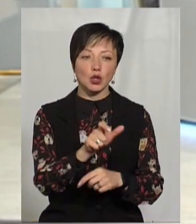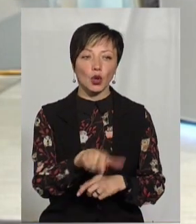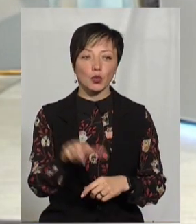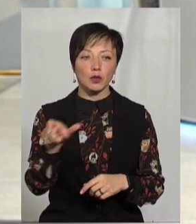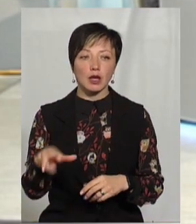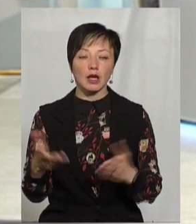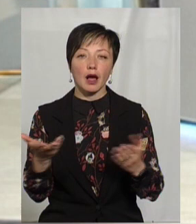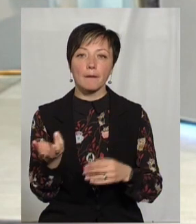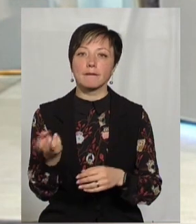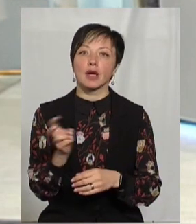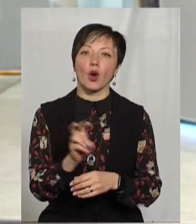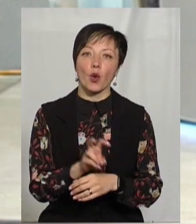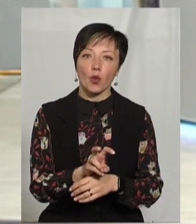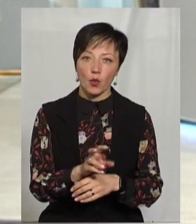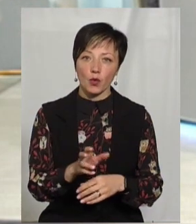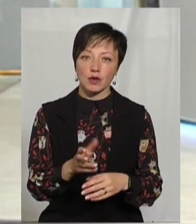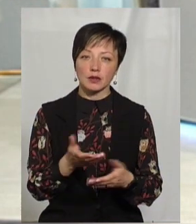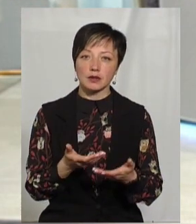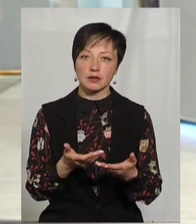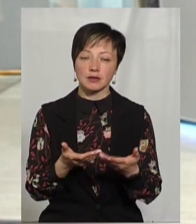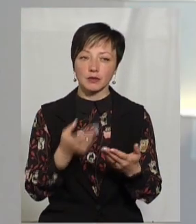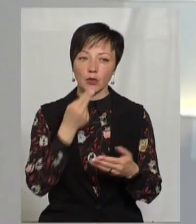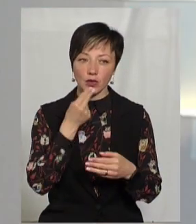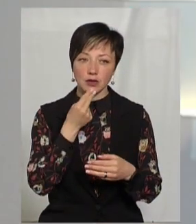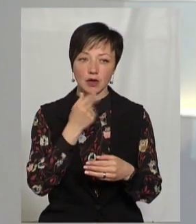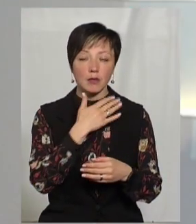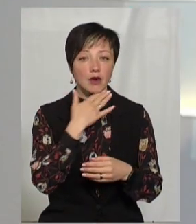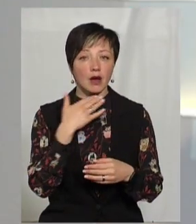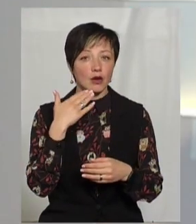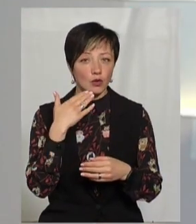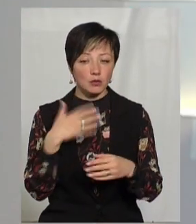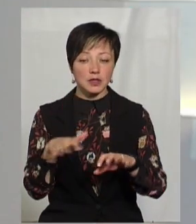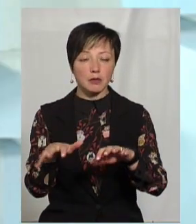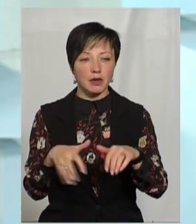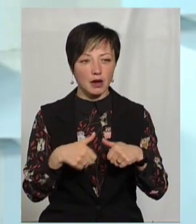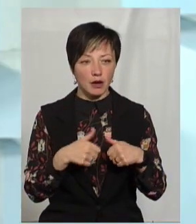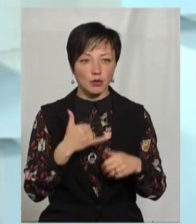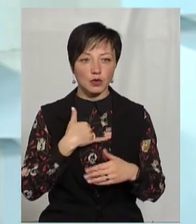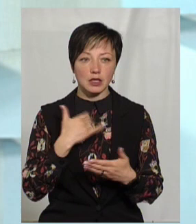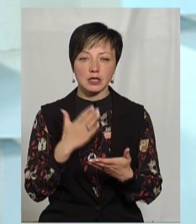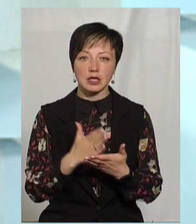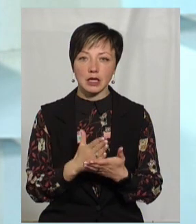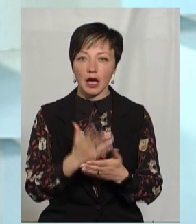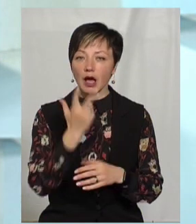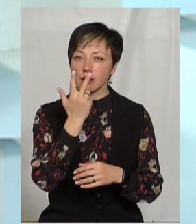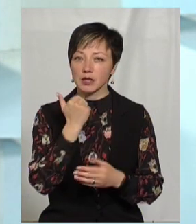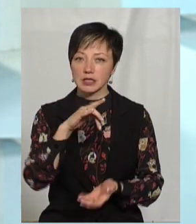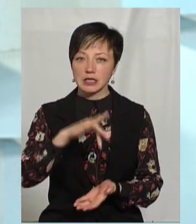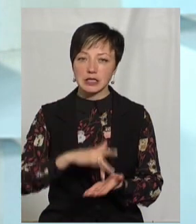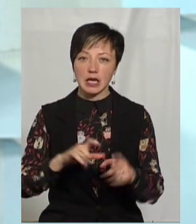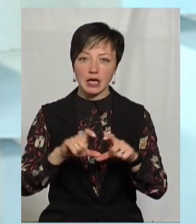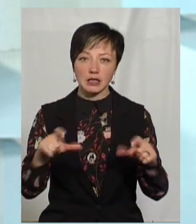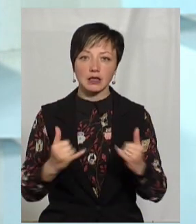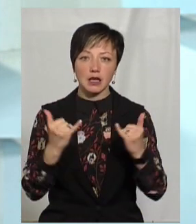які приходять за поїсти допомогою? Так. Багатьох ми забираємо, у нас є адаптаційний центр